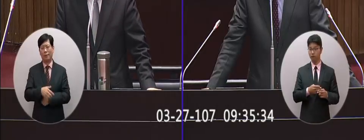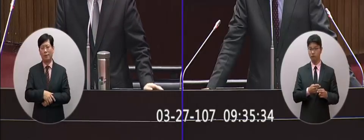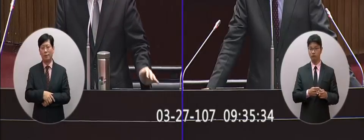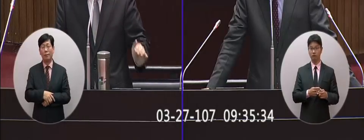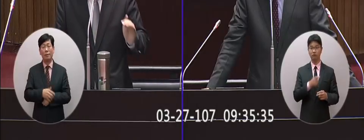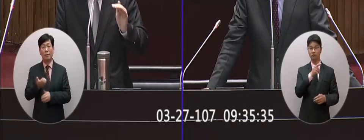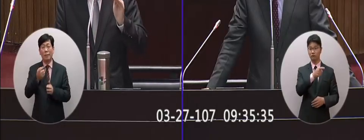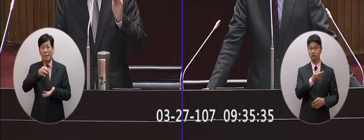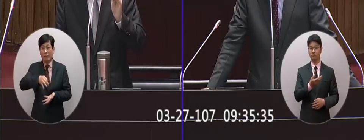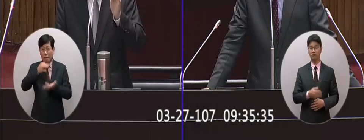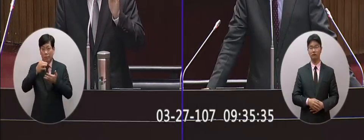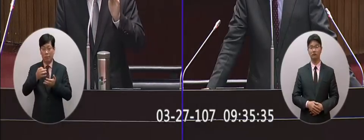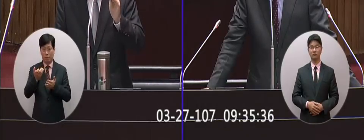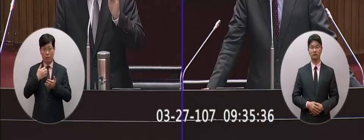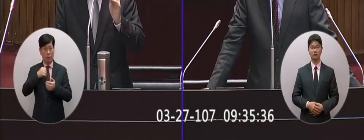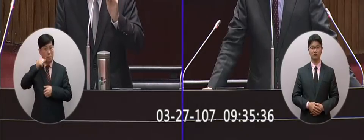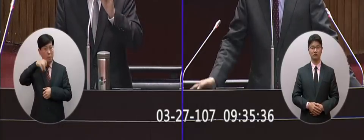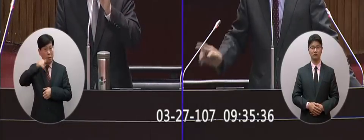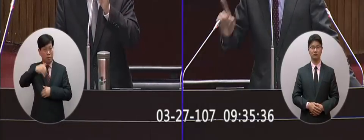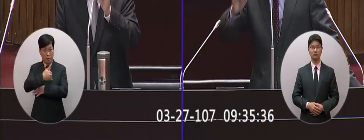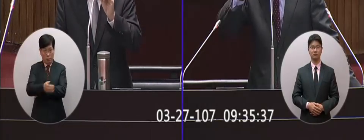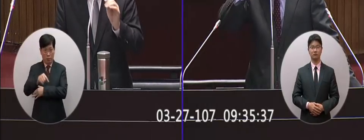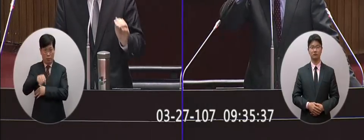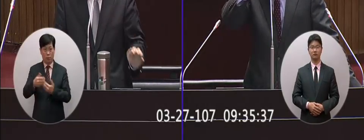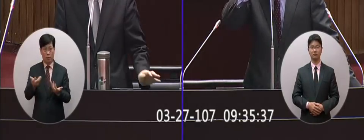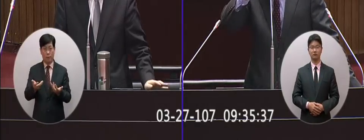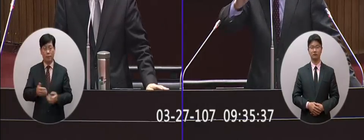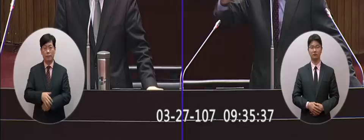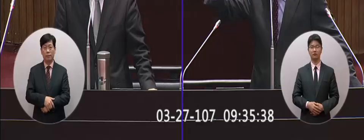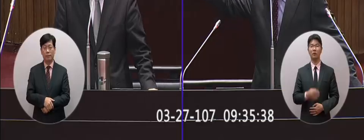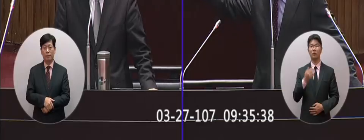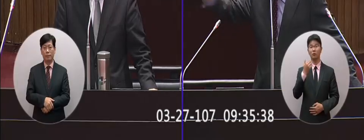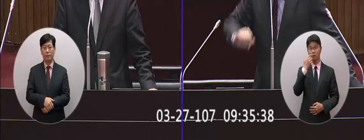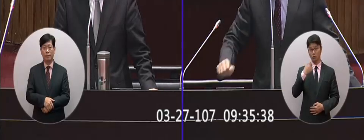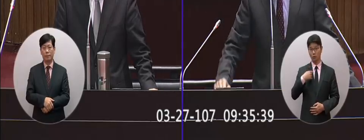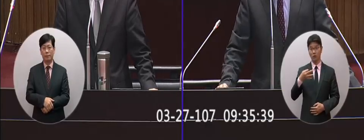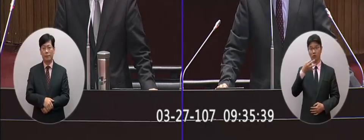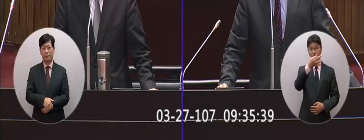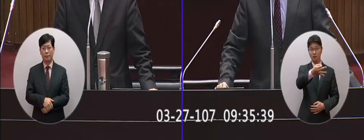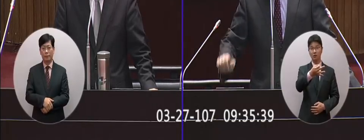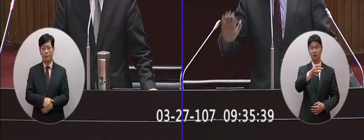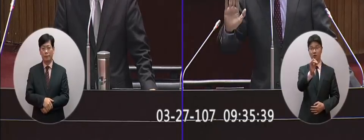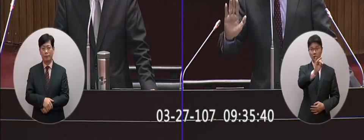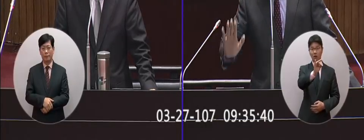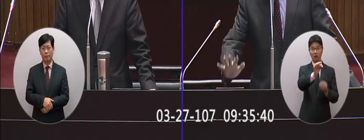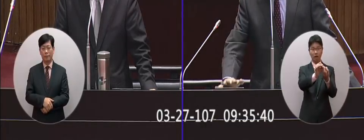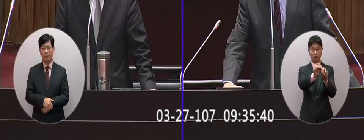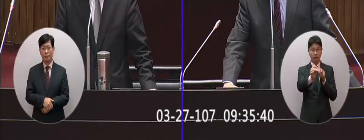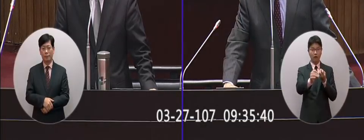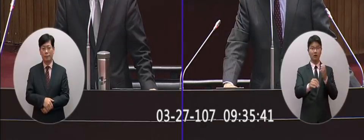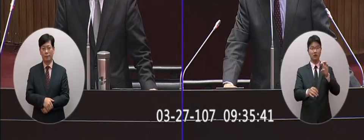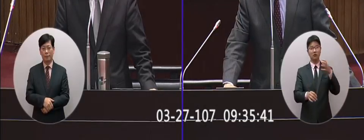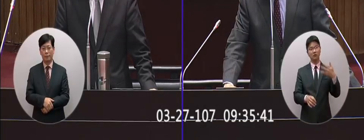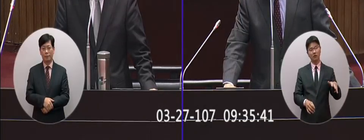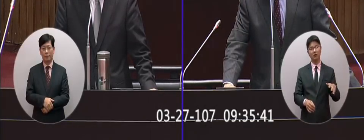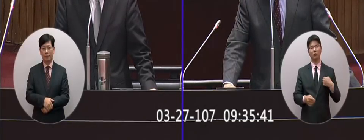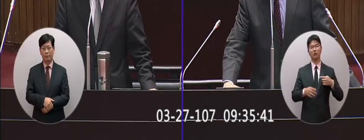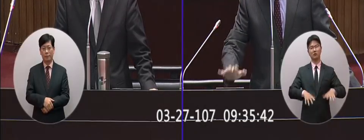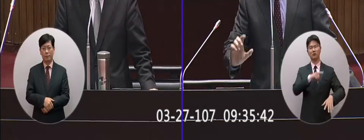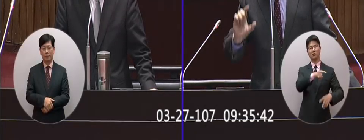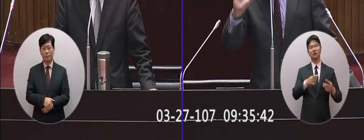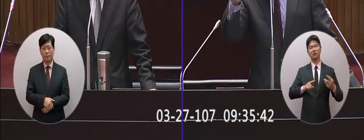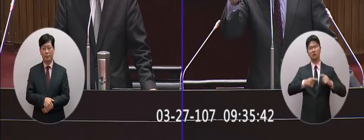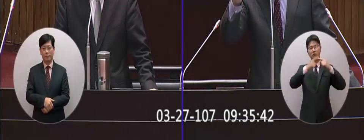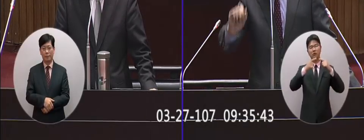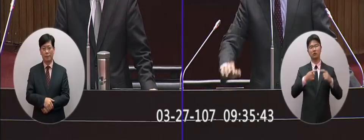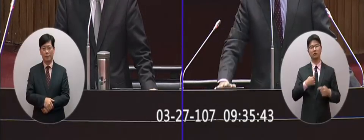于你说的，至于你说的苗栗县的这个情况， 我交一百块，提四十八块了。我今麦去跟你辩论，加无